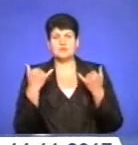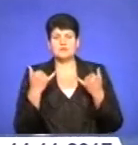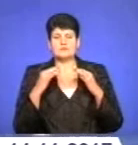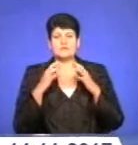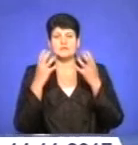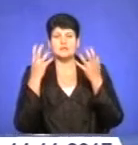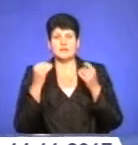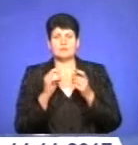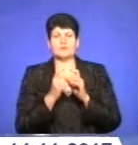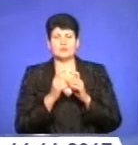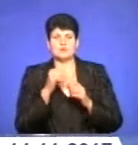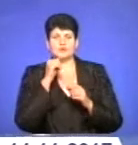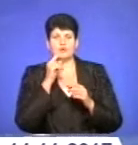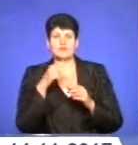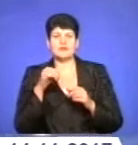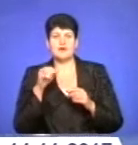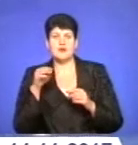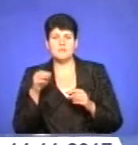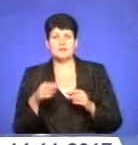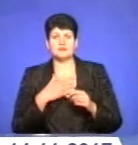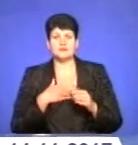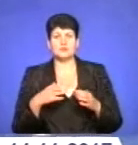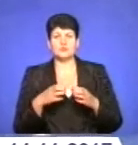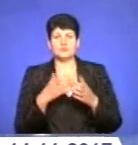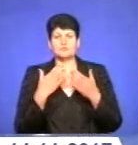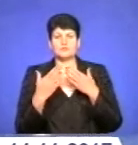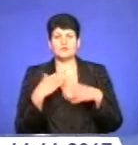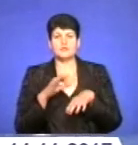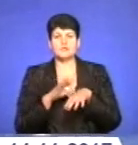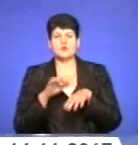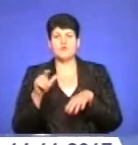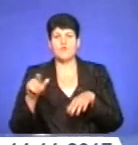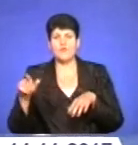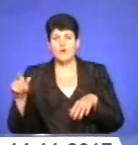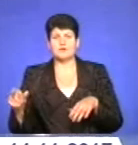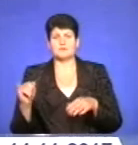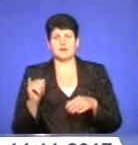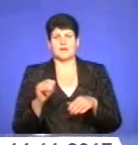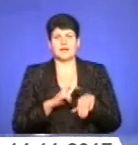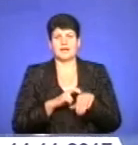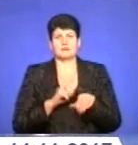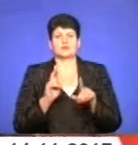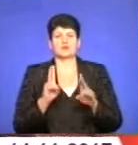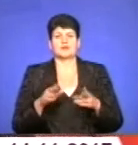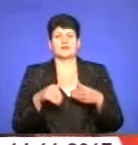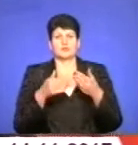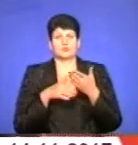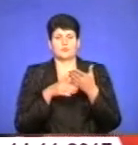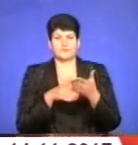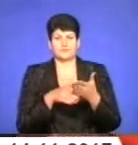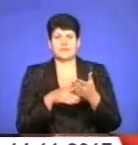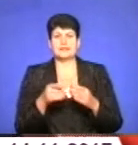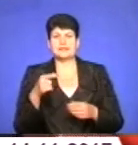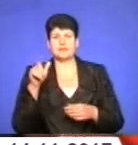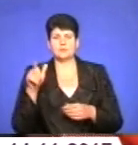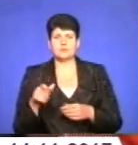день боротьби з цукровим діабетом наша знімальна група поспілкувалася із хворими та лікарями, які надають їм допомогу.